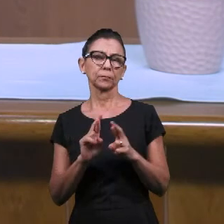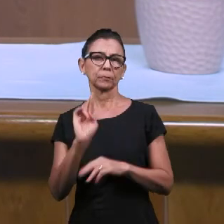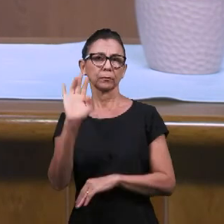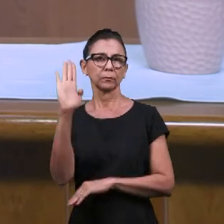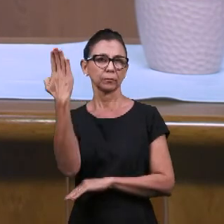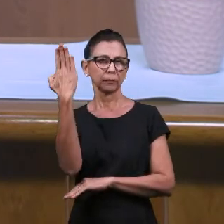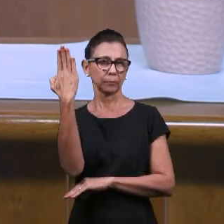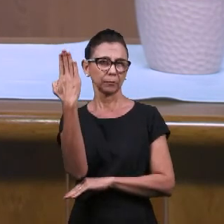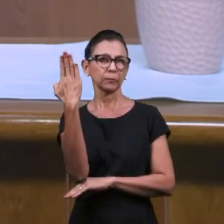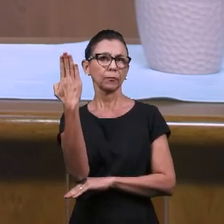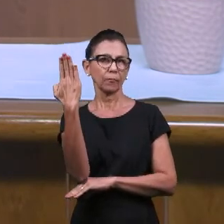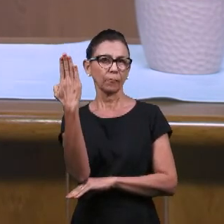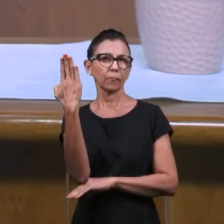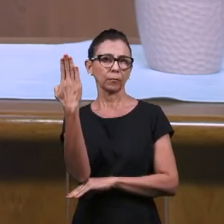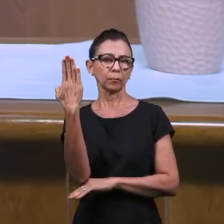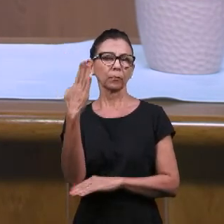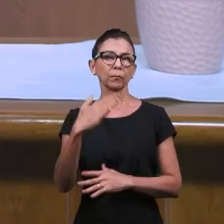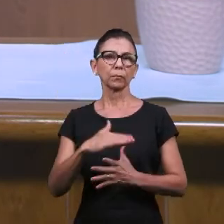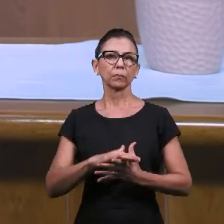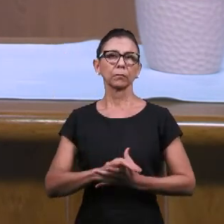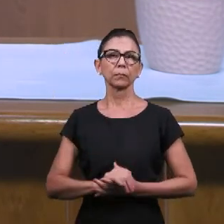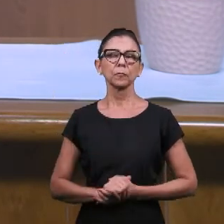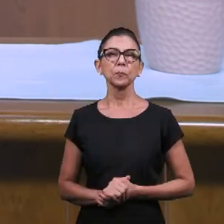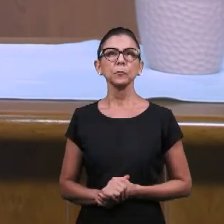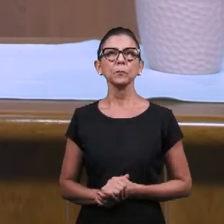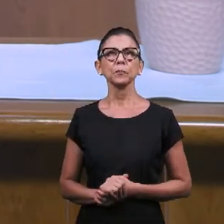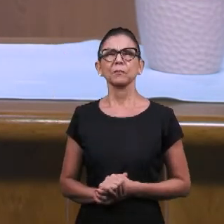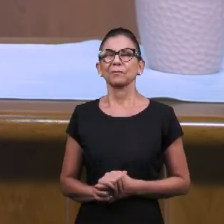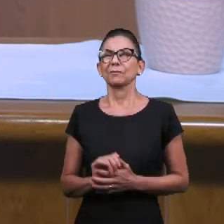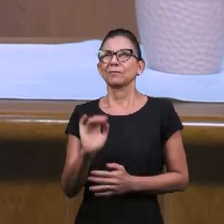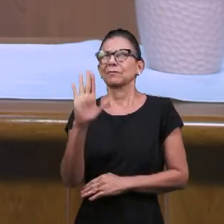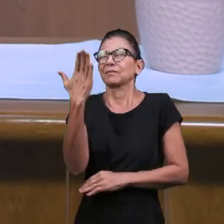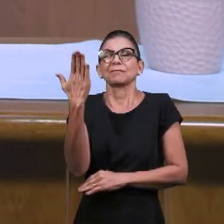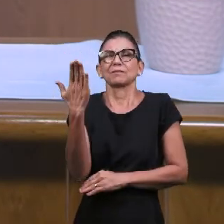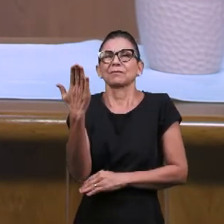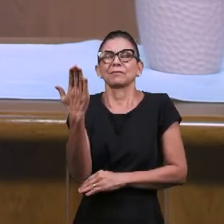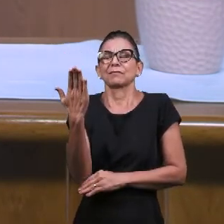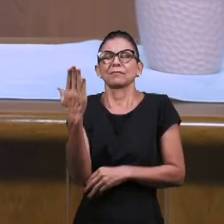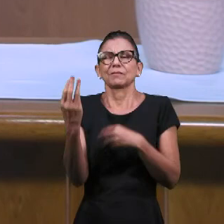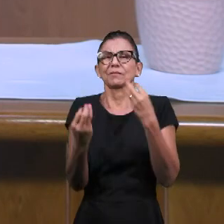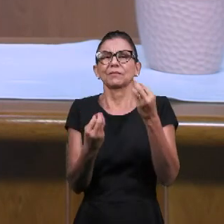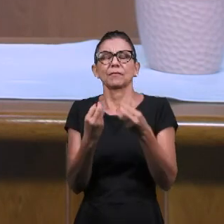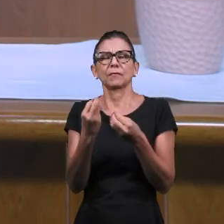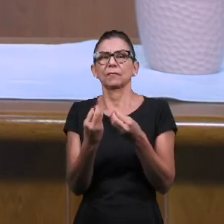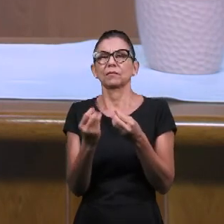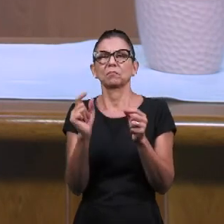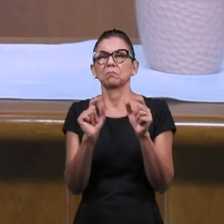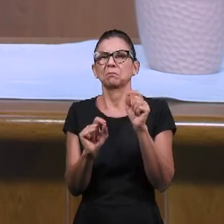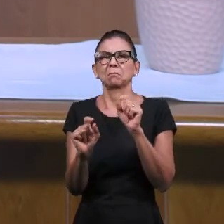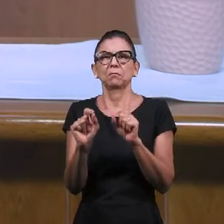Второй топик, о котором говорил, вторая тема, о которой он говорил, это о предательстве.